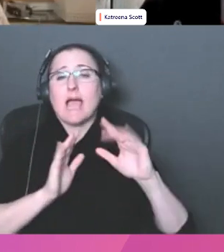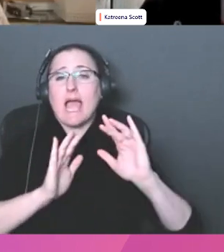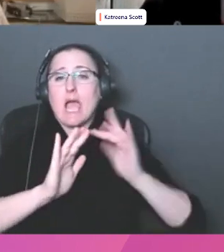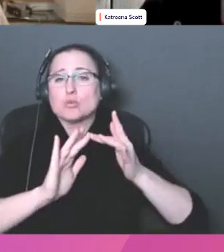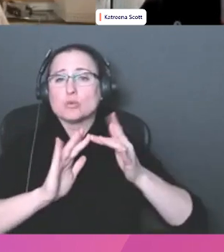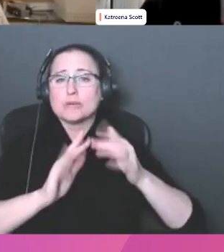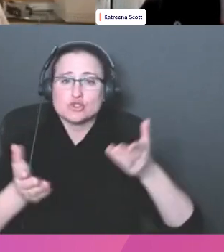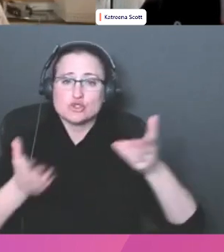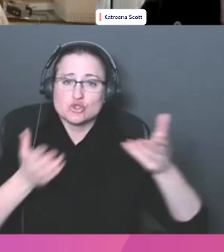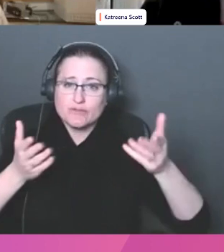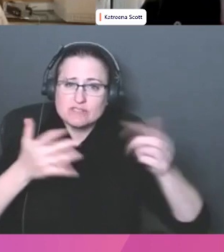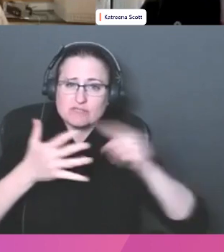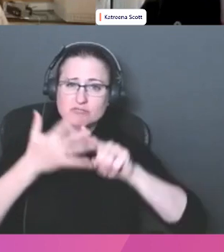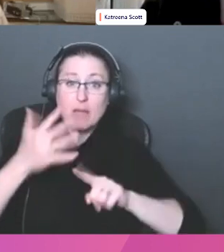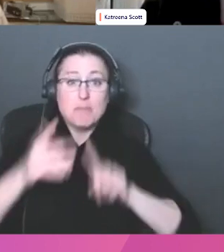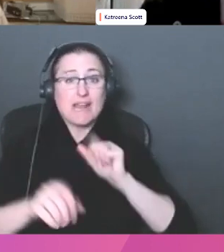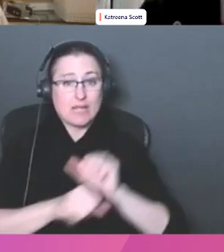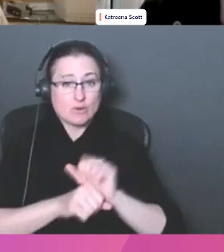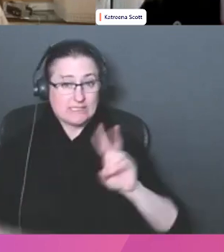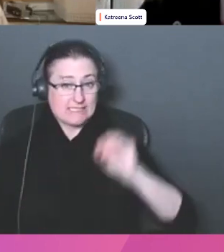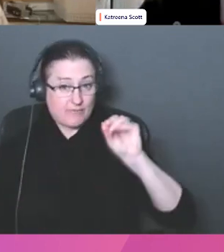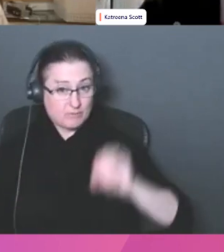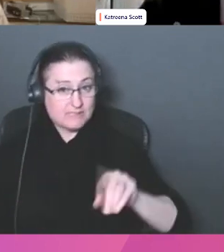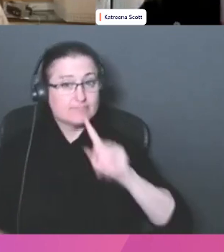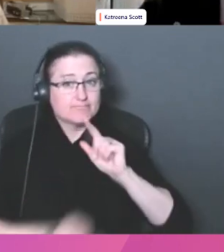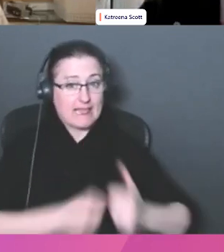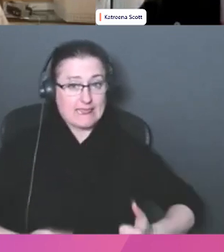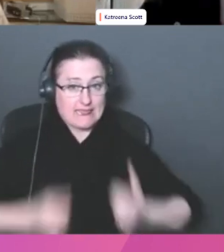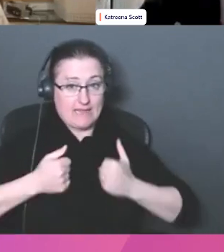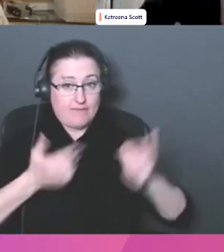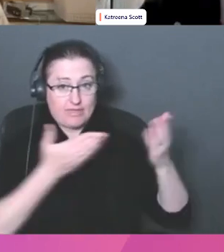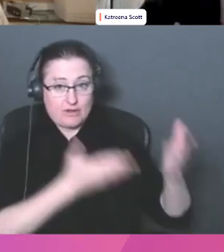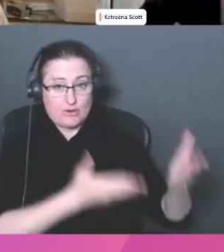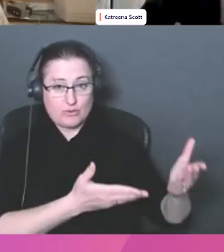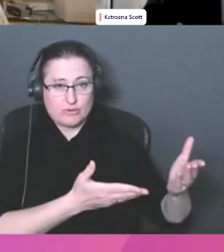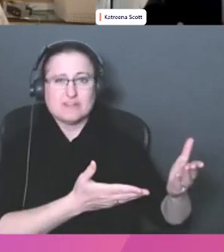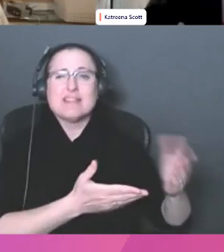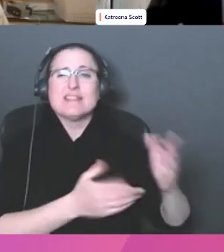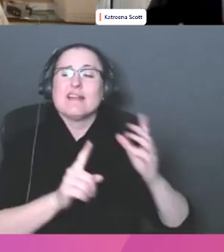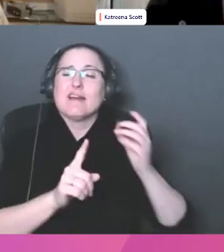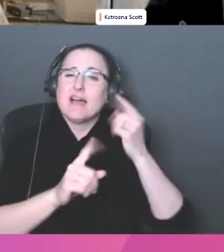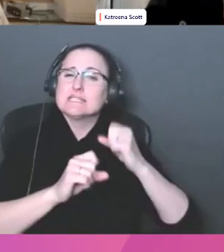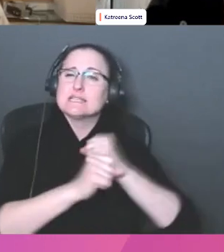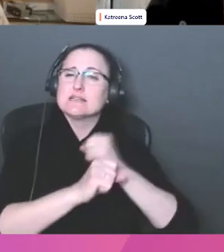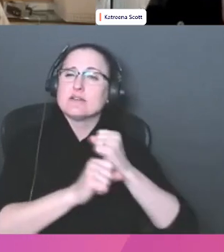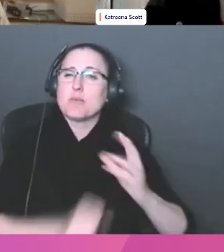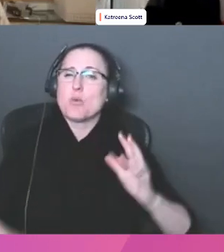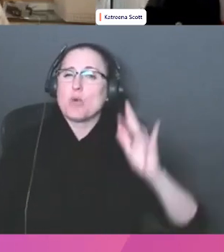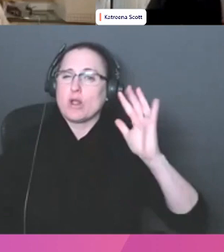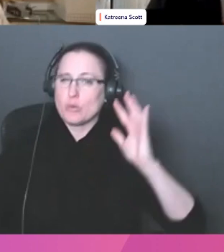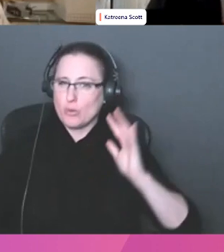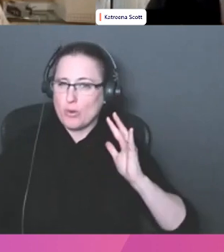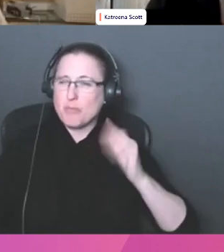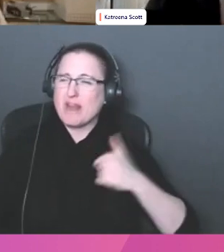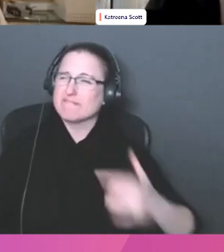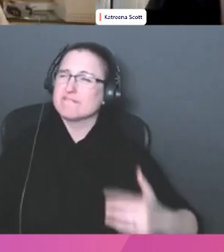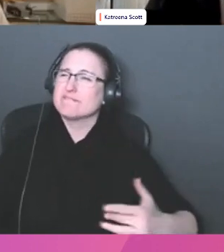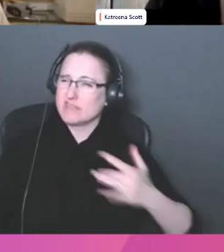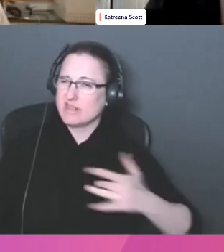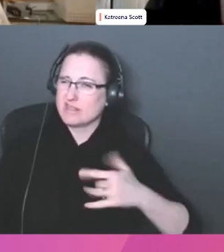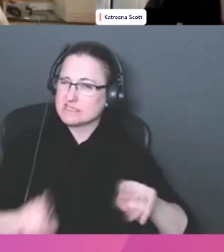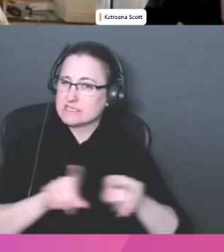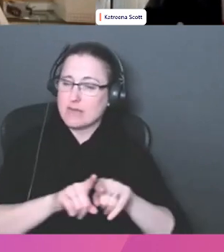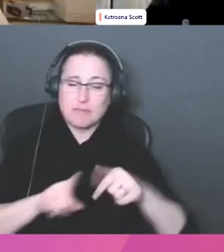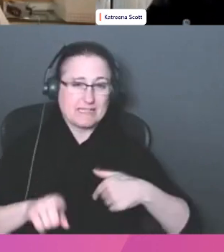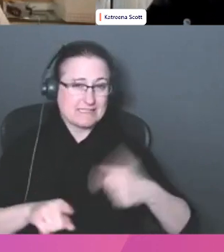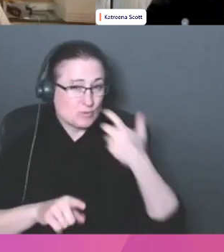mais ils vont utiliser des services de sensibilisation et d'autres, mais seulement 7% habitent dans les maisons d'hébergement. Mais